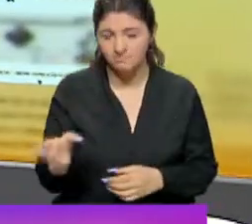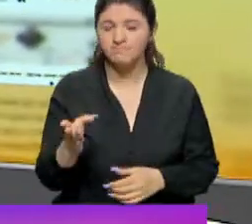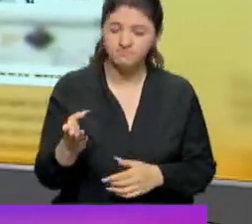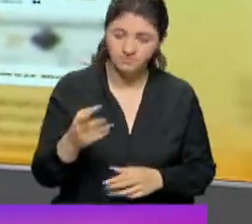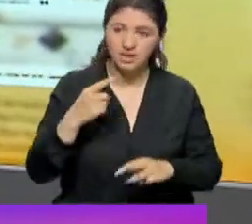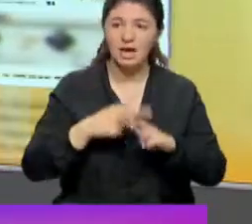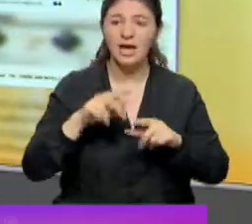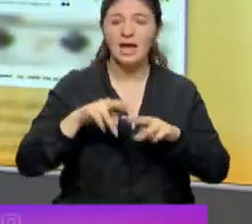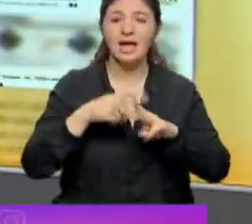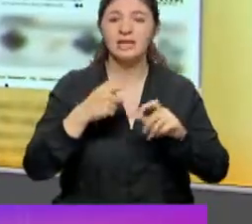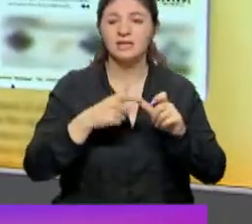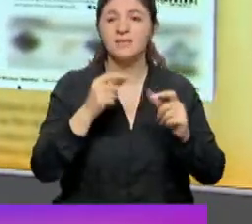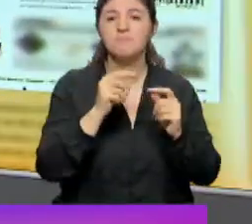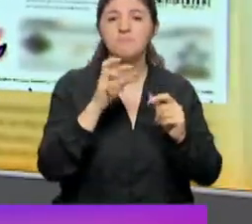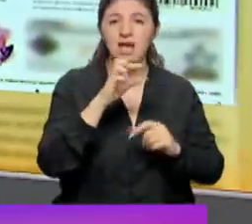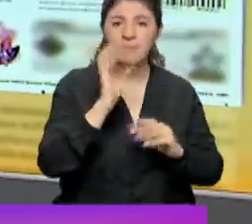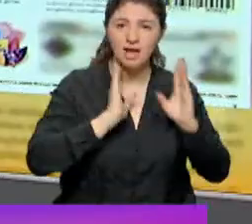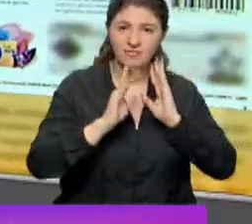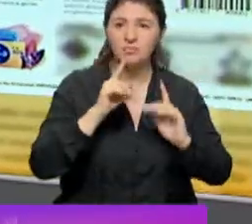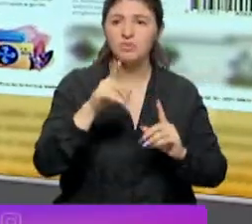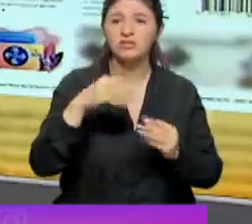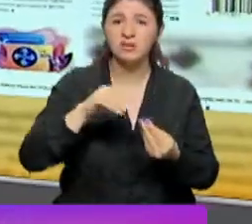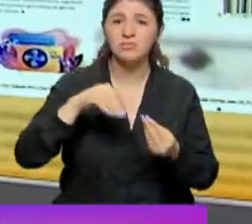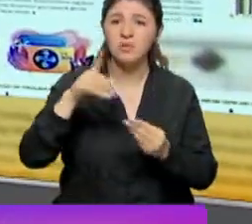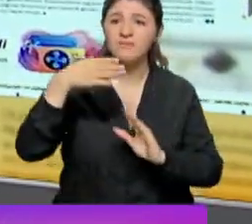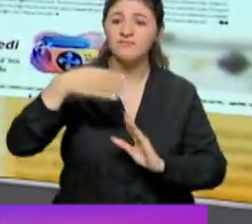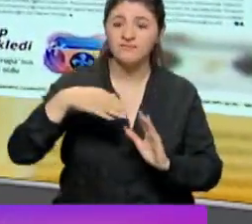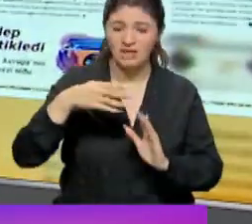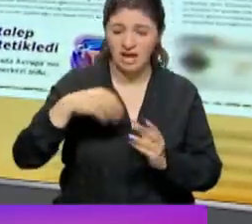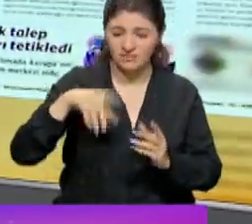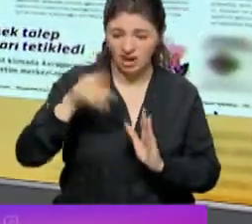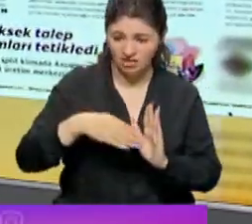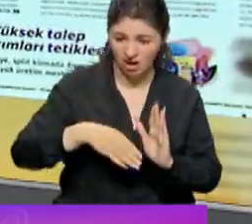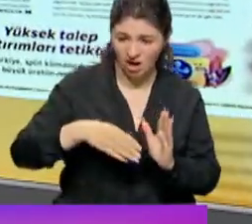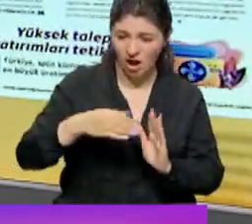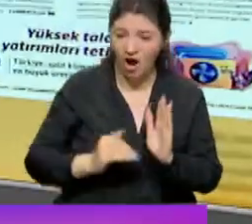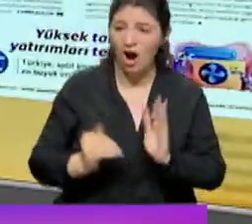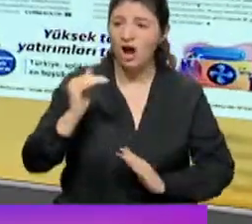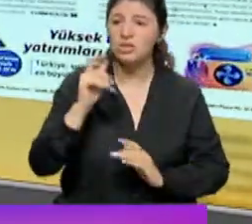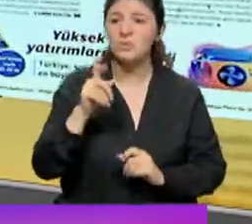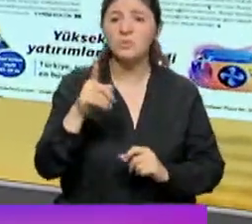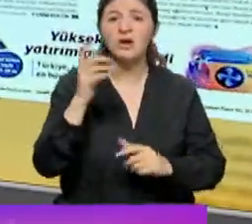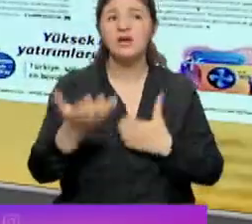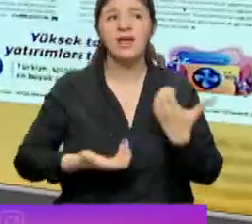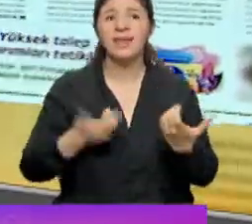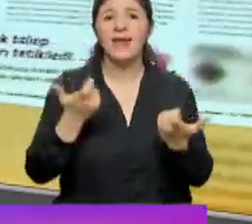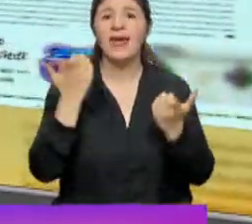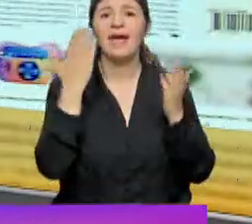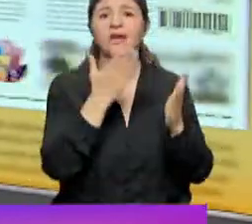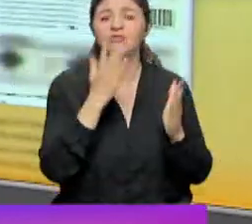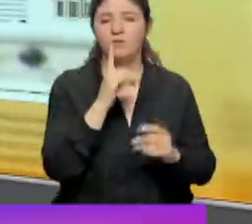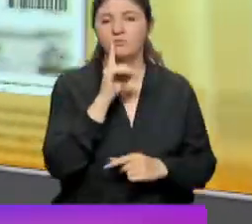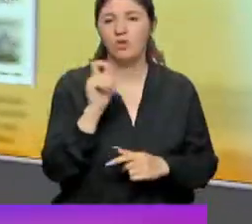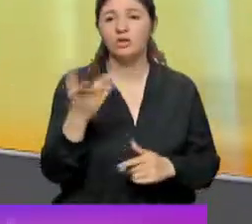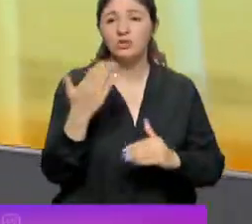Enes Pehlivan zam zam zam bu kadar vergi artışı yapılıyor bu kaynaklar nereye gidiyor diye soruyor Enes Pehlivan